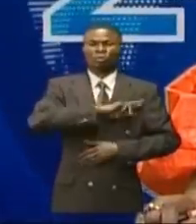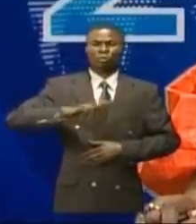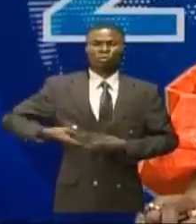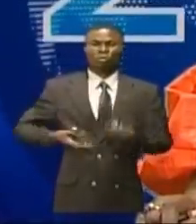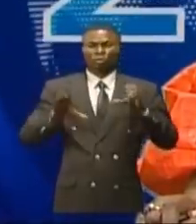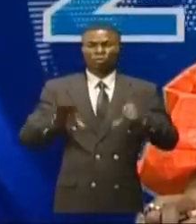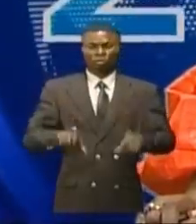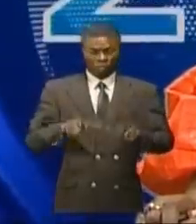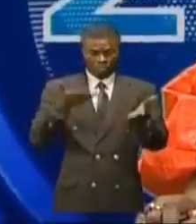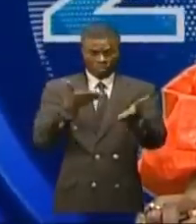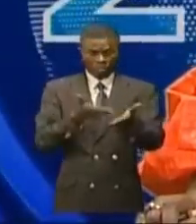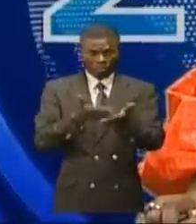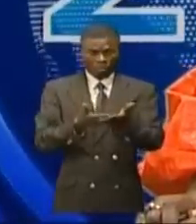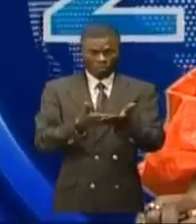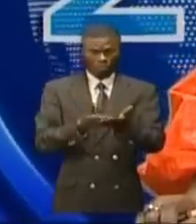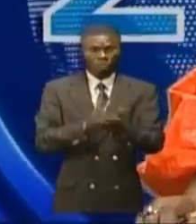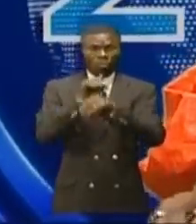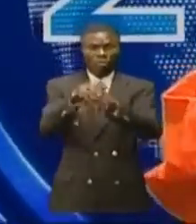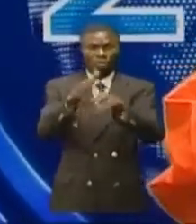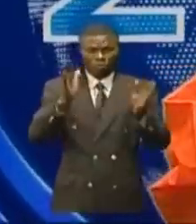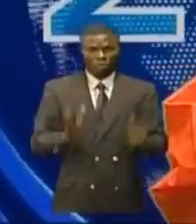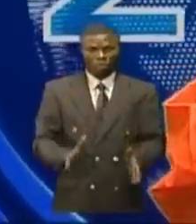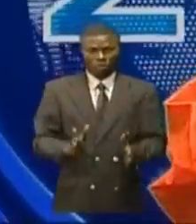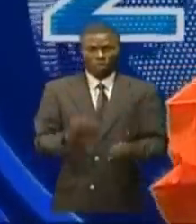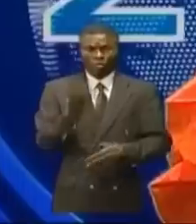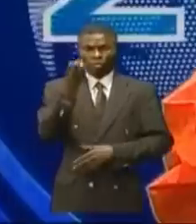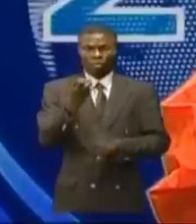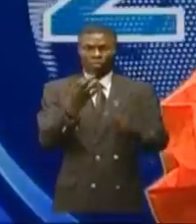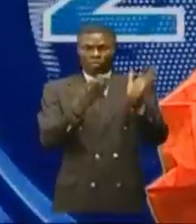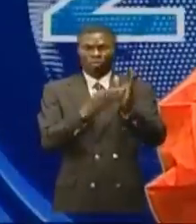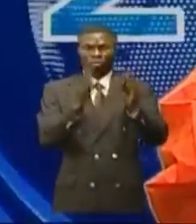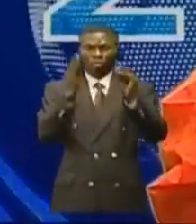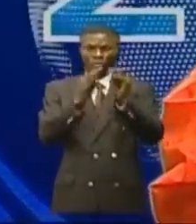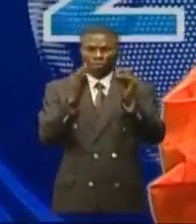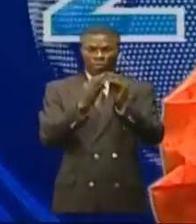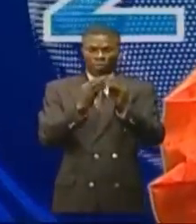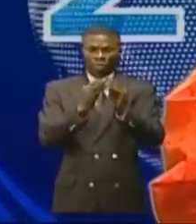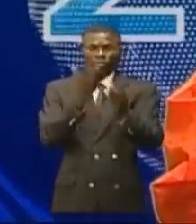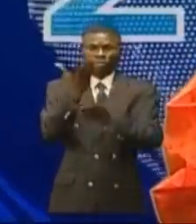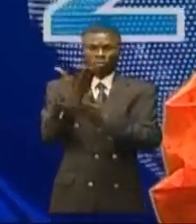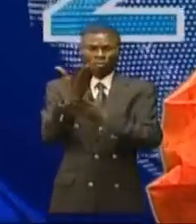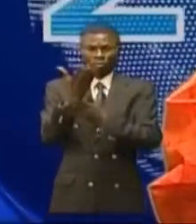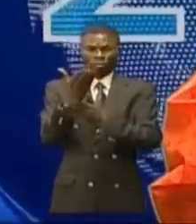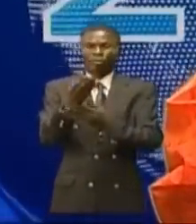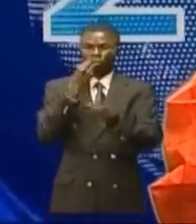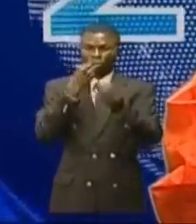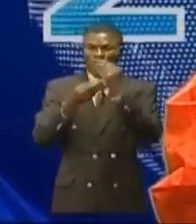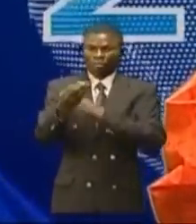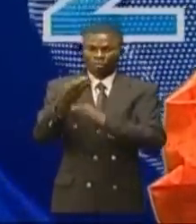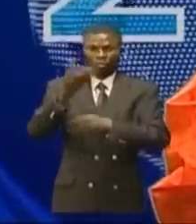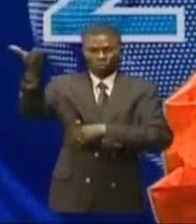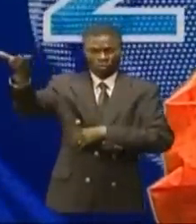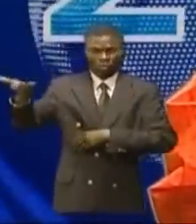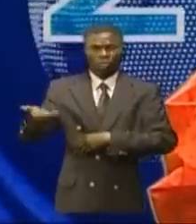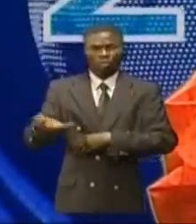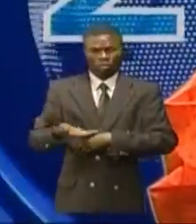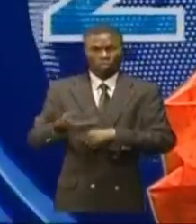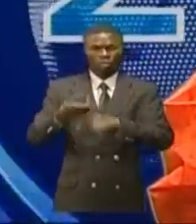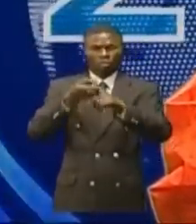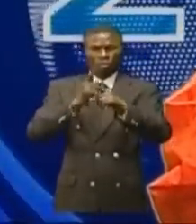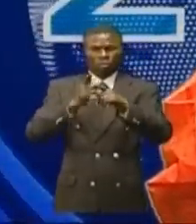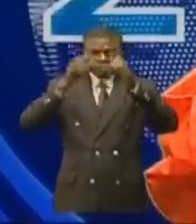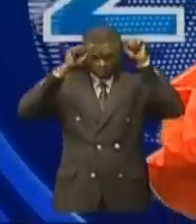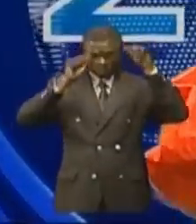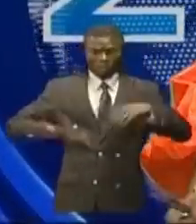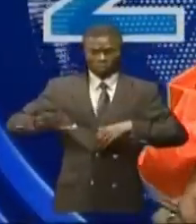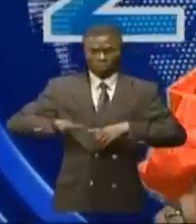démocratique du Congo. Bien avant, les participants à cette 48e Assemblée ont été conviés à un banquet sur invitation de la présidente de la République,